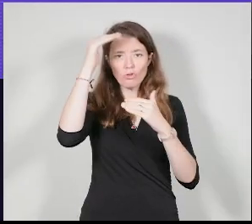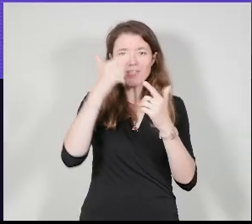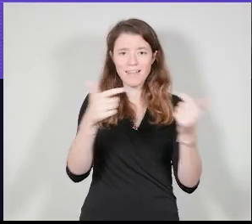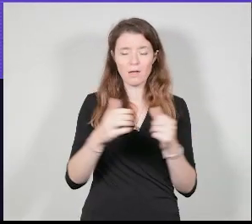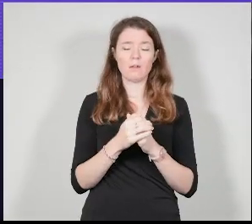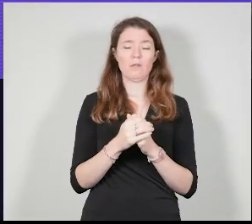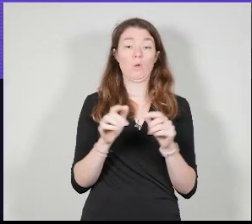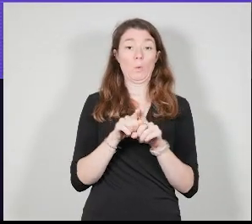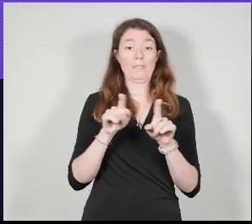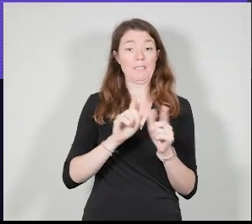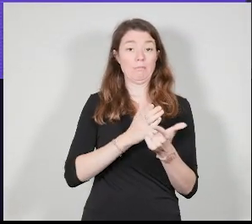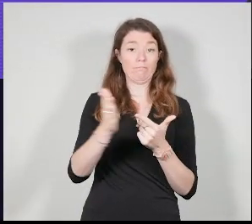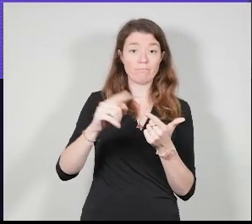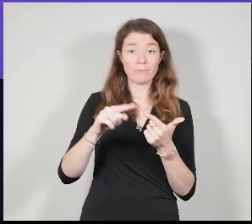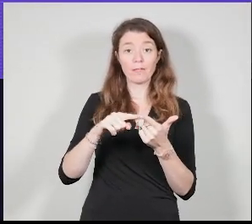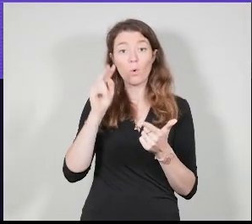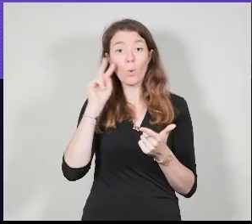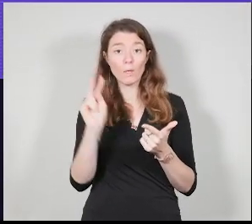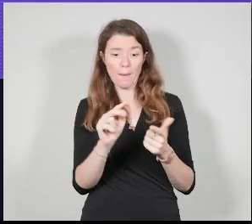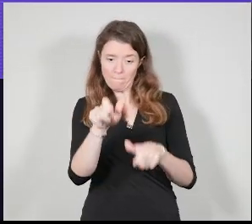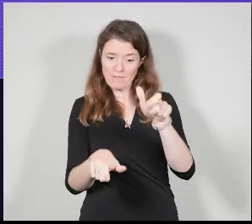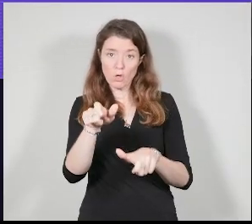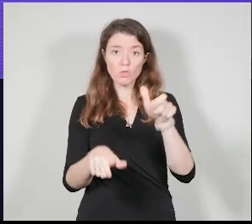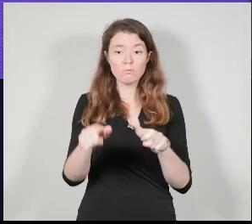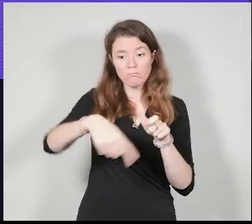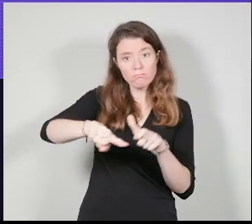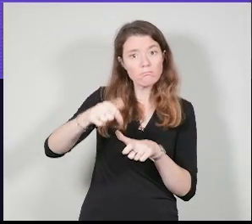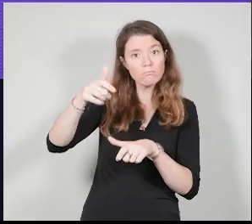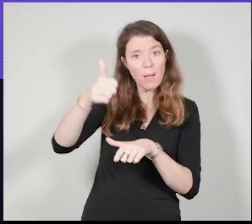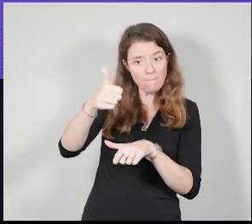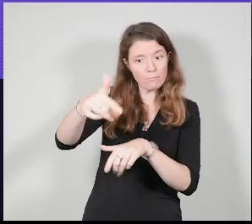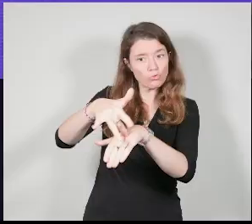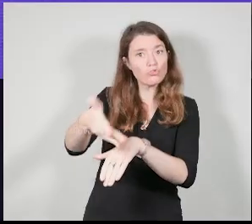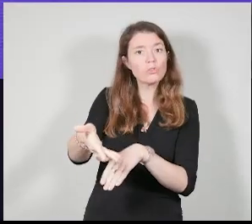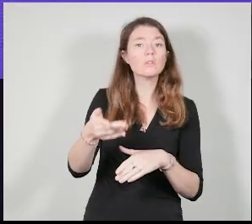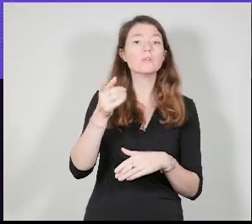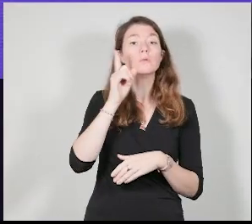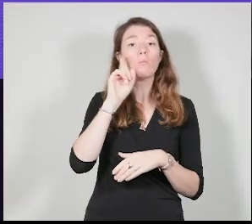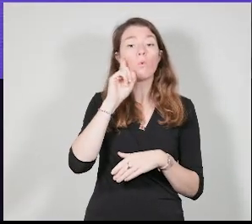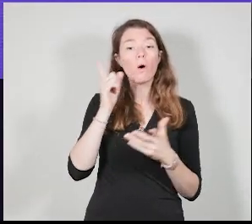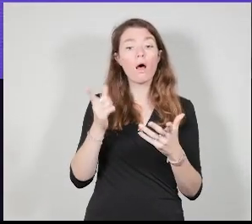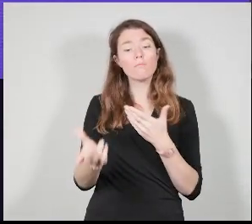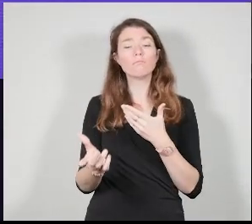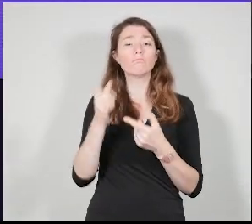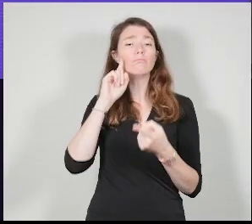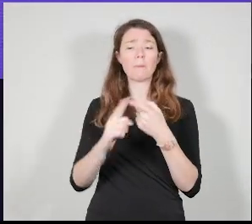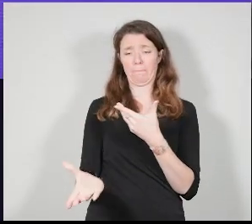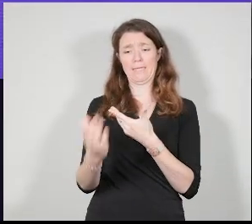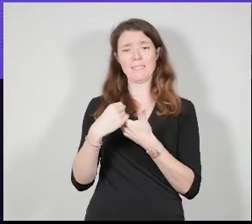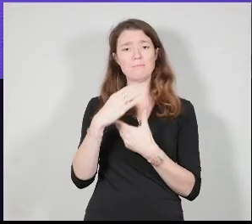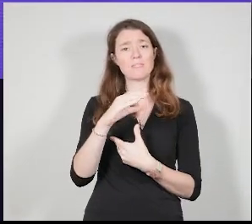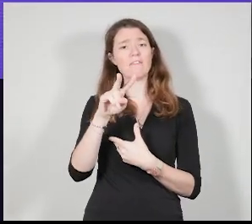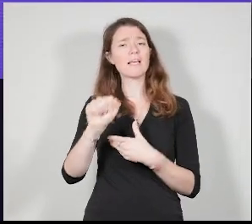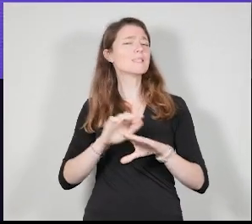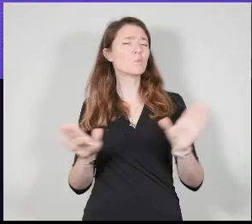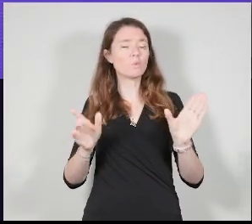de se tourner du côté des personnes directement concernées, parce que c'est pas uniquement pour les faire participer à un CVS,